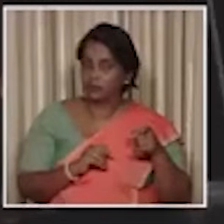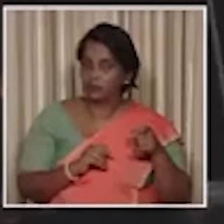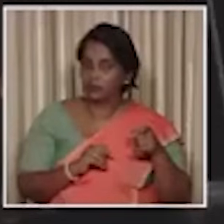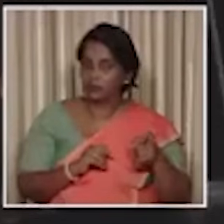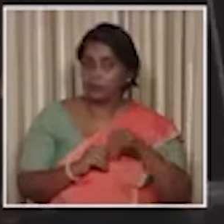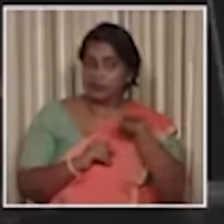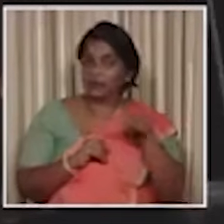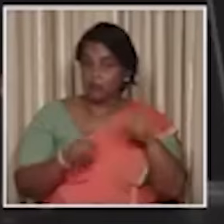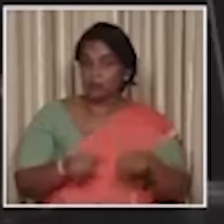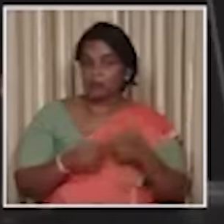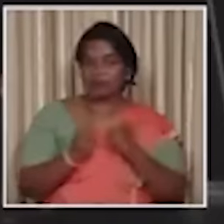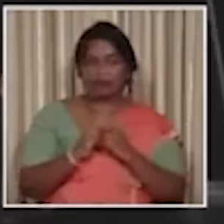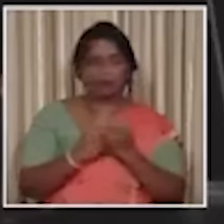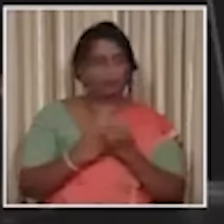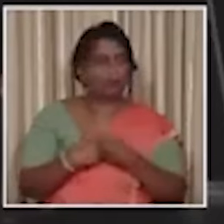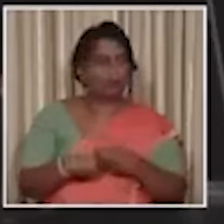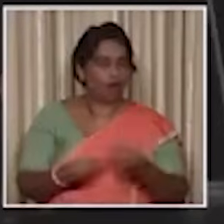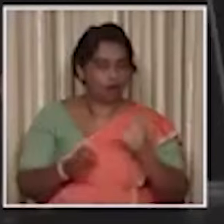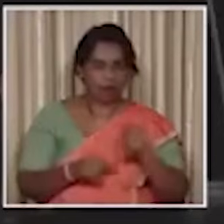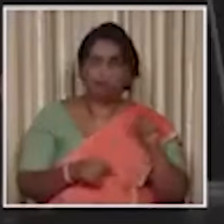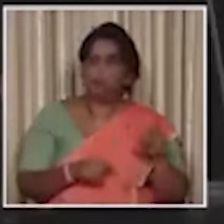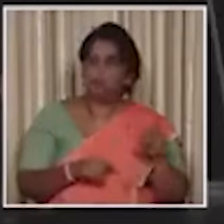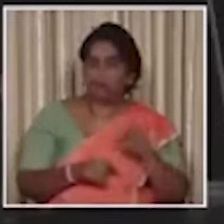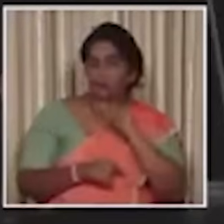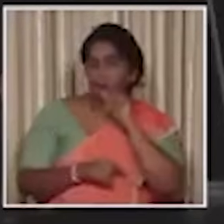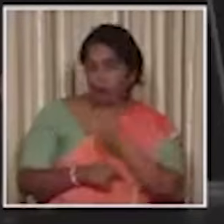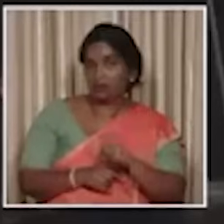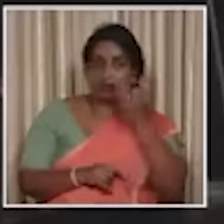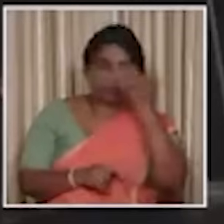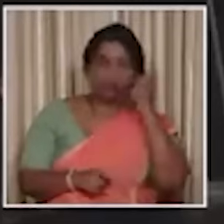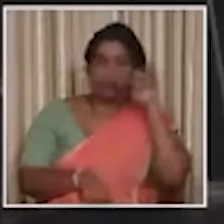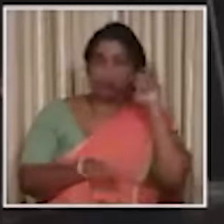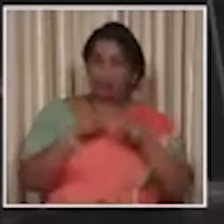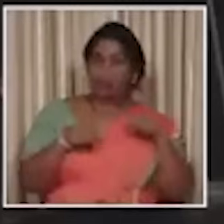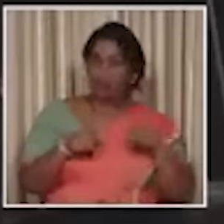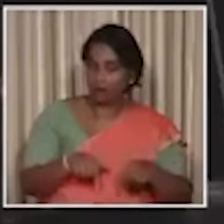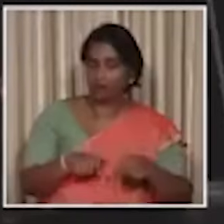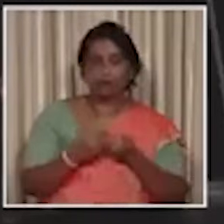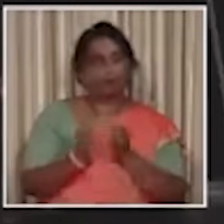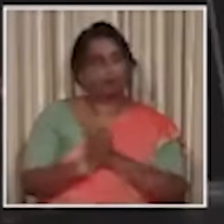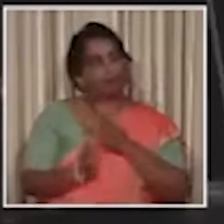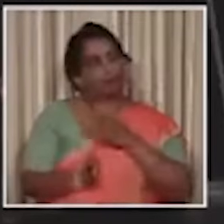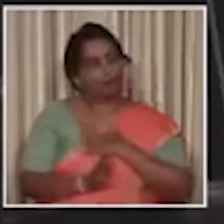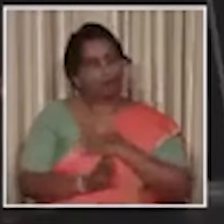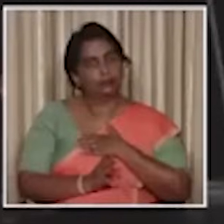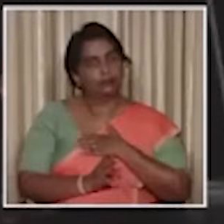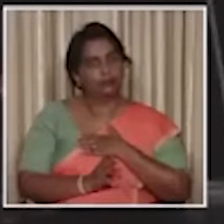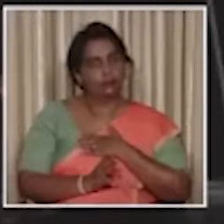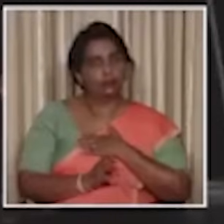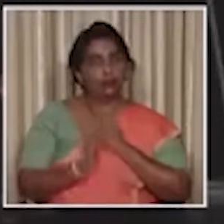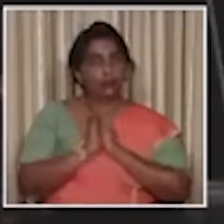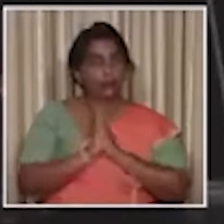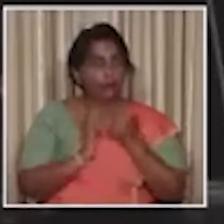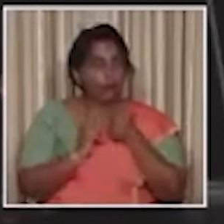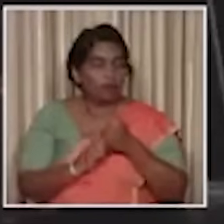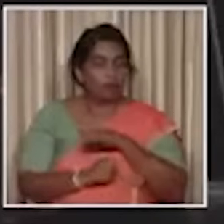துயிலும் இல்லங்களை தமது புனித பூமியாக எண்ணியே தமிழர்கள் இன்றளவும் பூசிக்கிறார்கள். திரும்பும் திசையெல்லாம் ஆக்கிரமிப்பின் கால்கள்